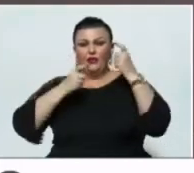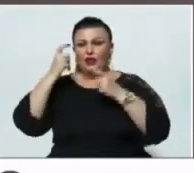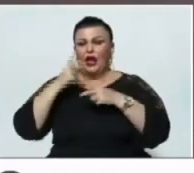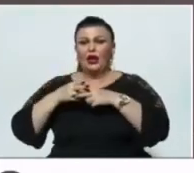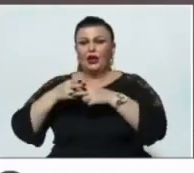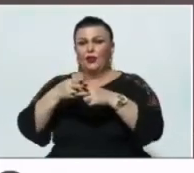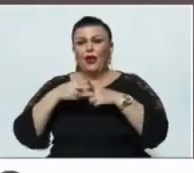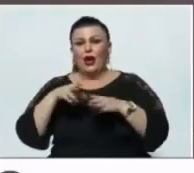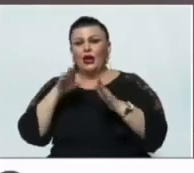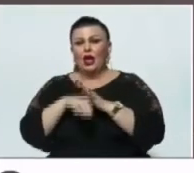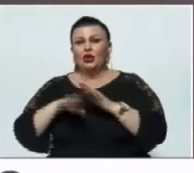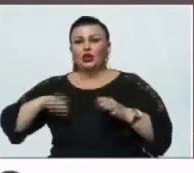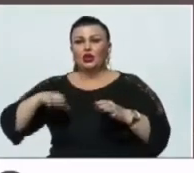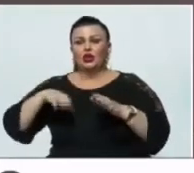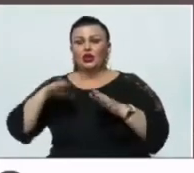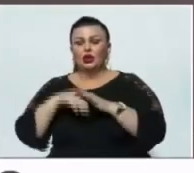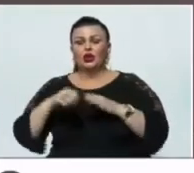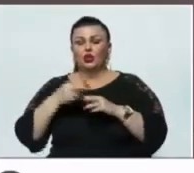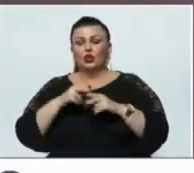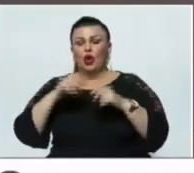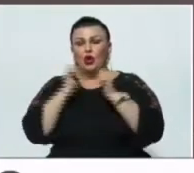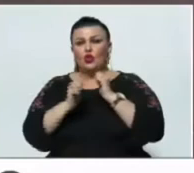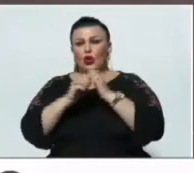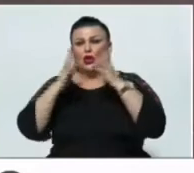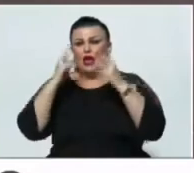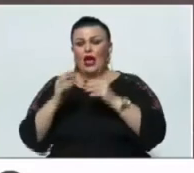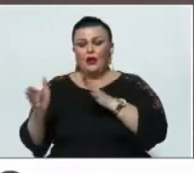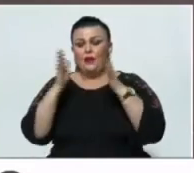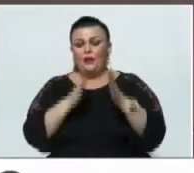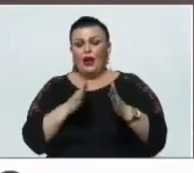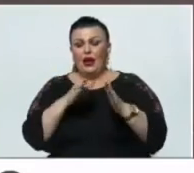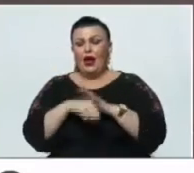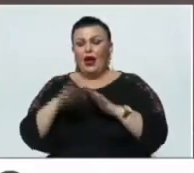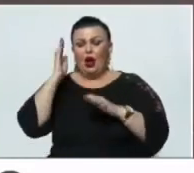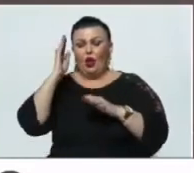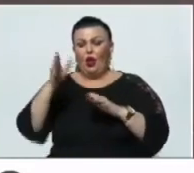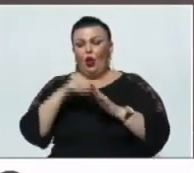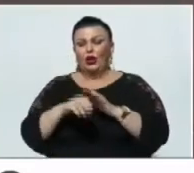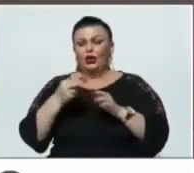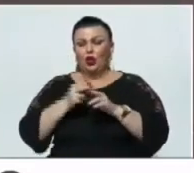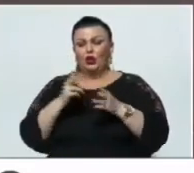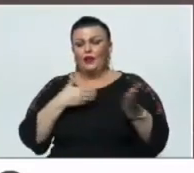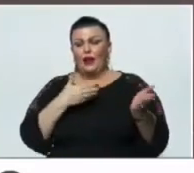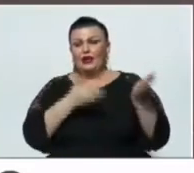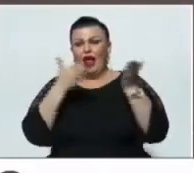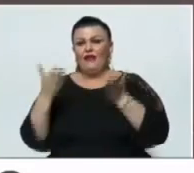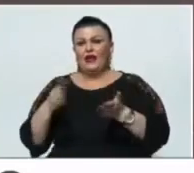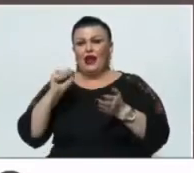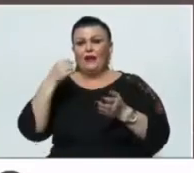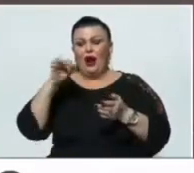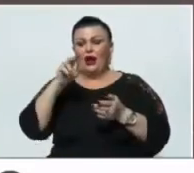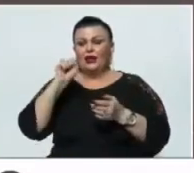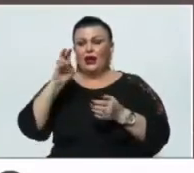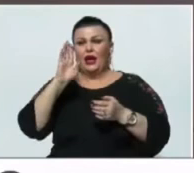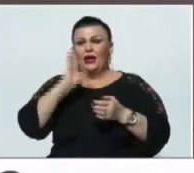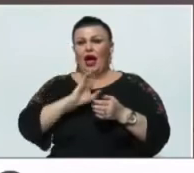paylaşsın. Daha sonra isə gündəlik üzrə növbəti mərhələyə keçərik. Ona görə mən dəvət edirəm Aydan xanımı təqdimatla